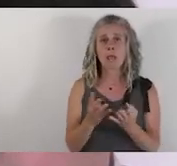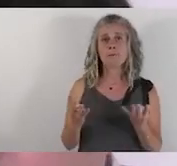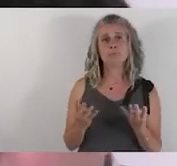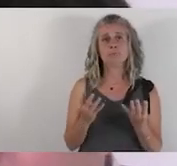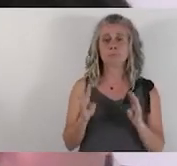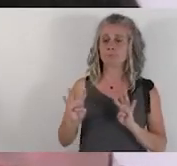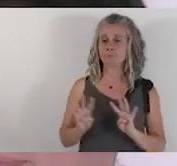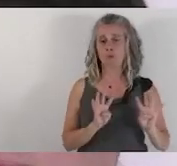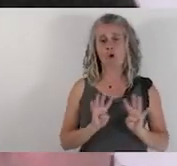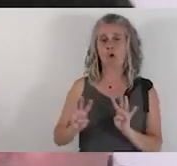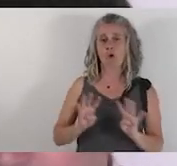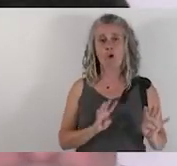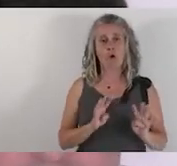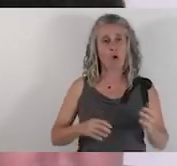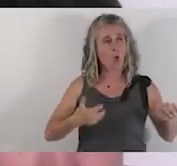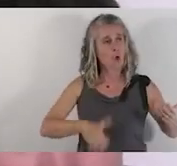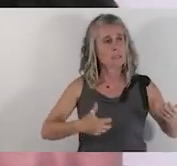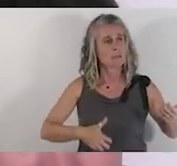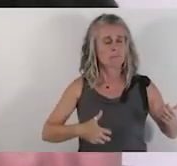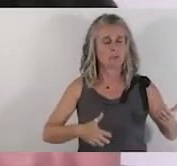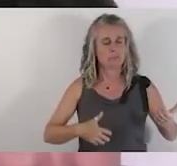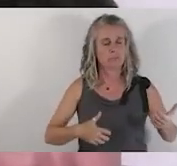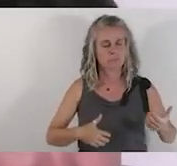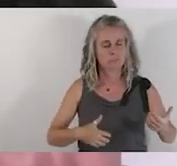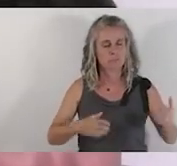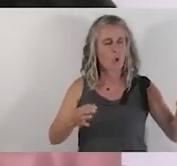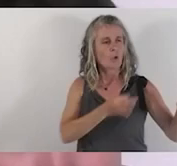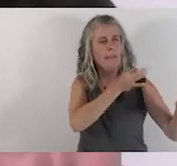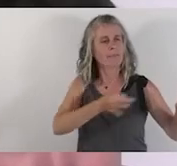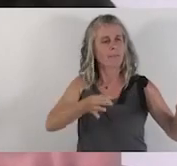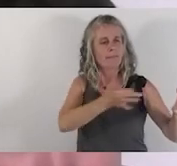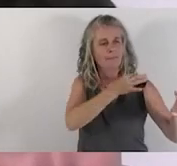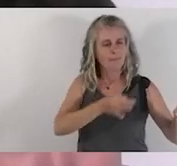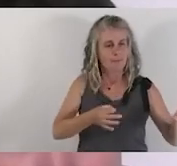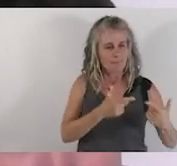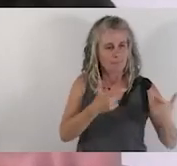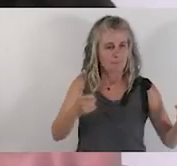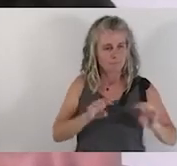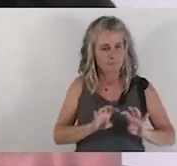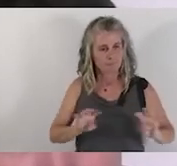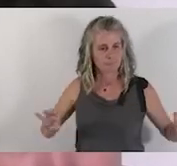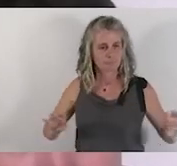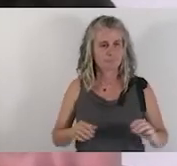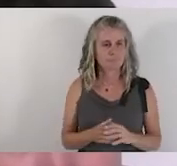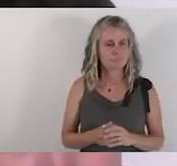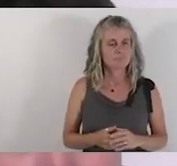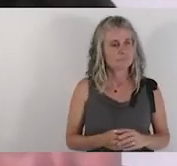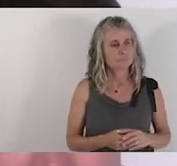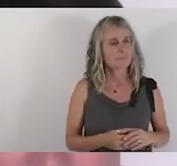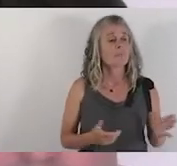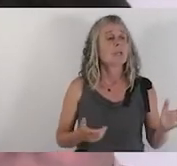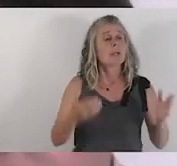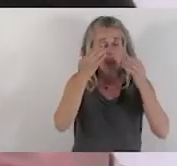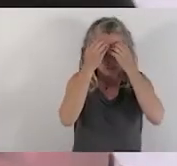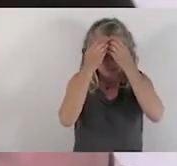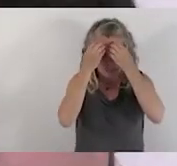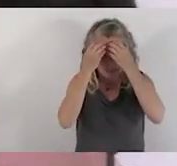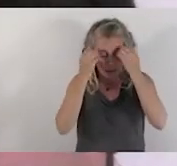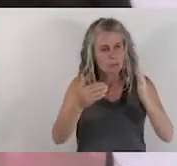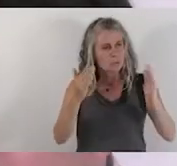l'École Corsec pour 6 482 euros, et enfin l'Habitat Alternatif Social donc qu'on connaît bien à la